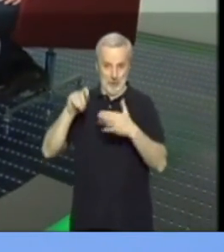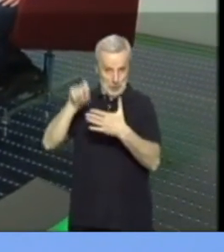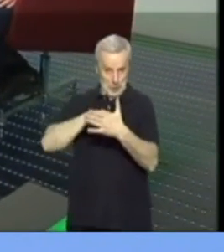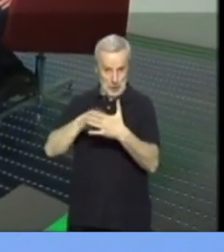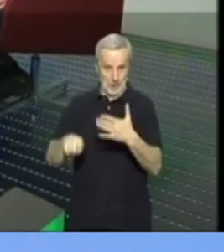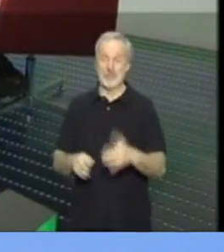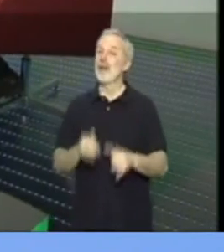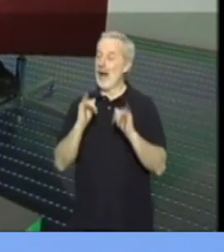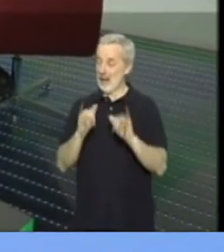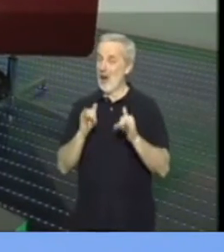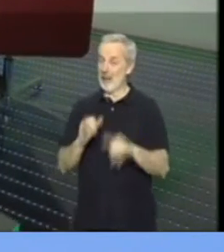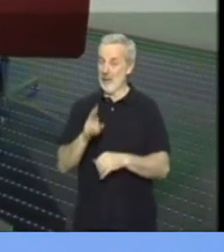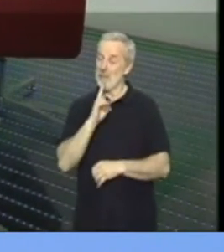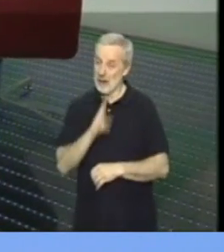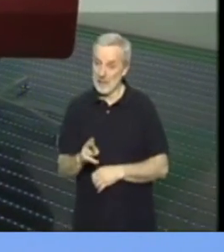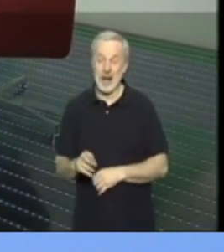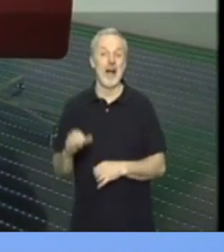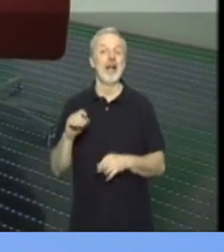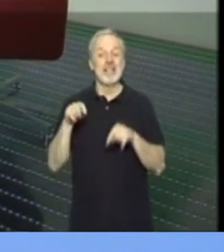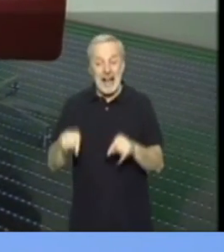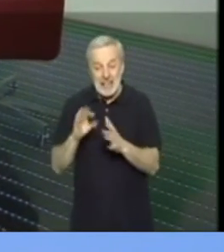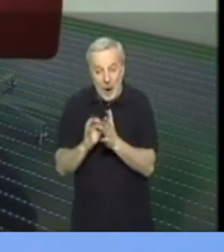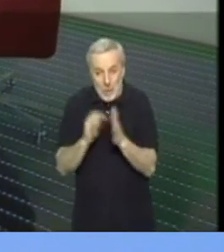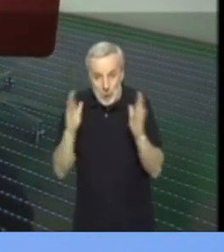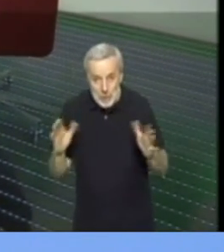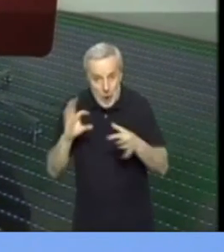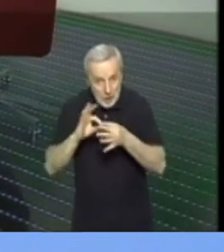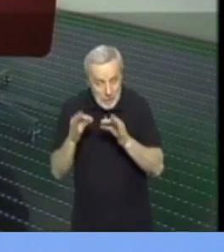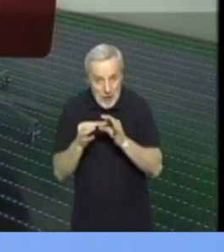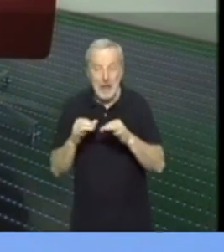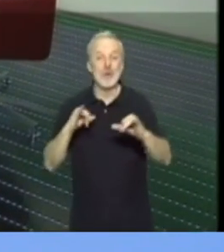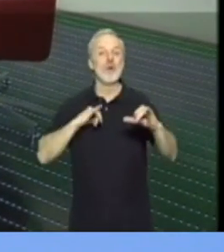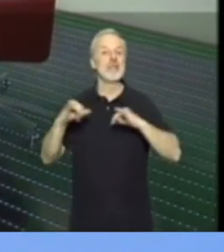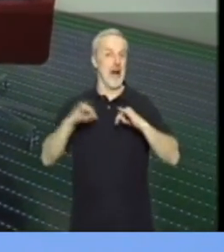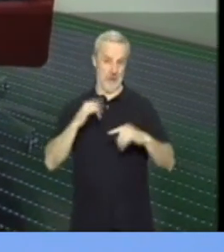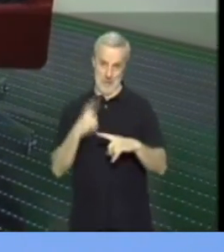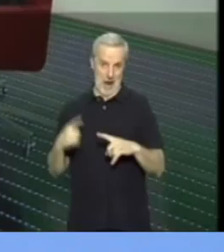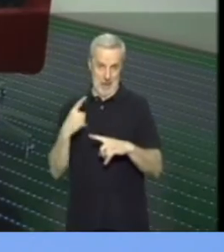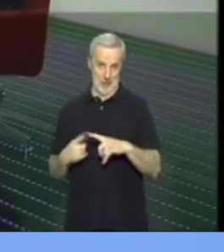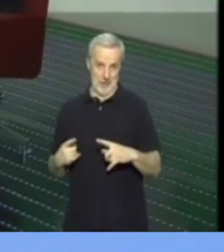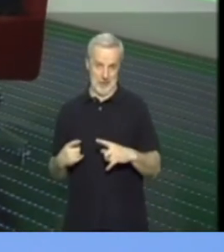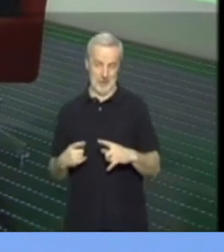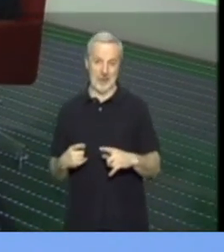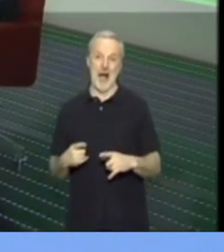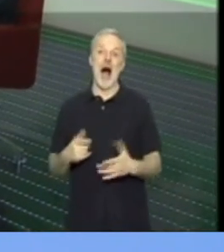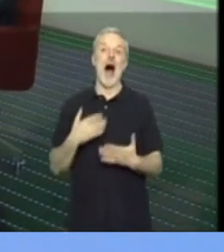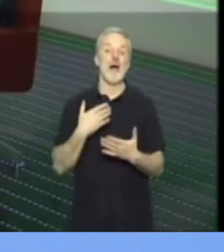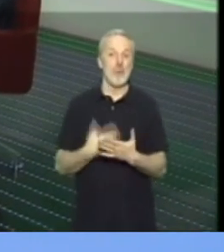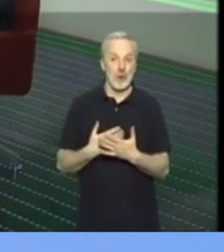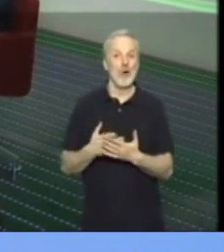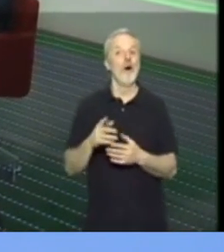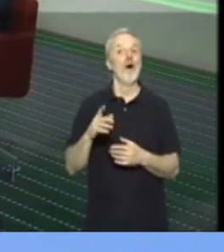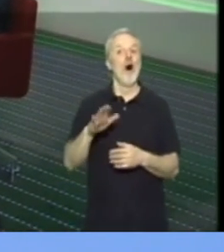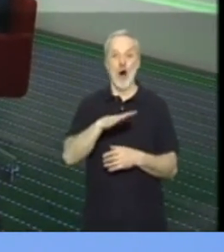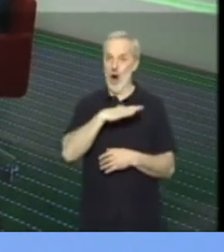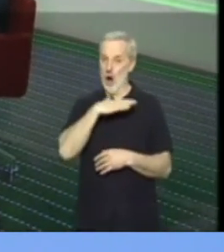Přesně tak, těch závodů není mnoho a i my organizátoři cítíme velký